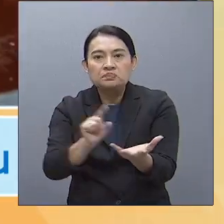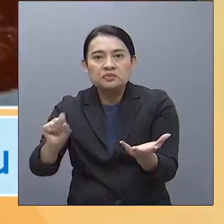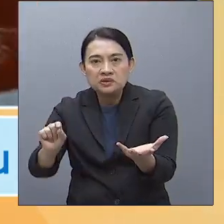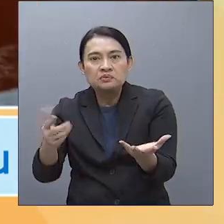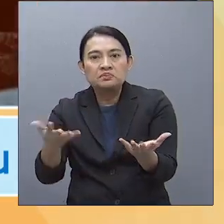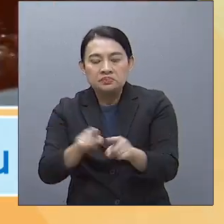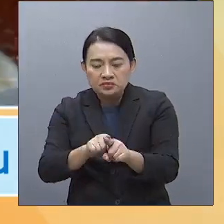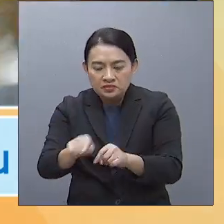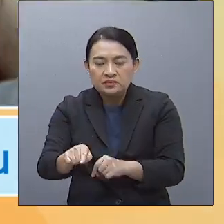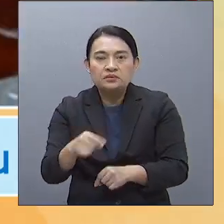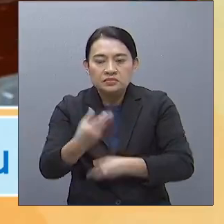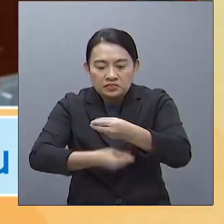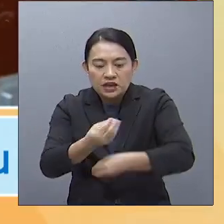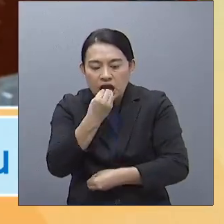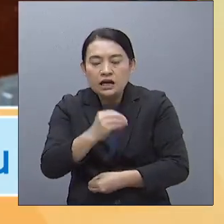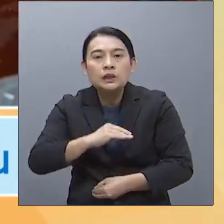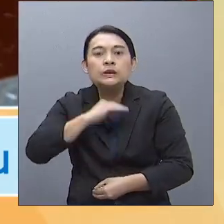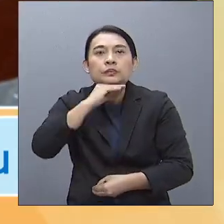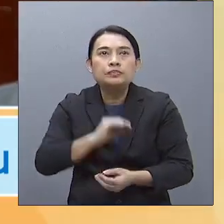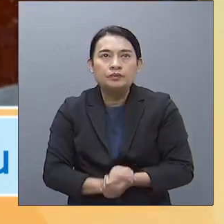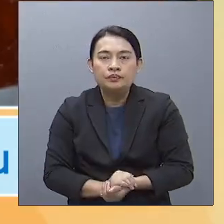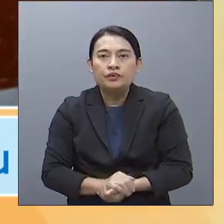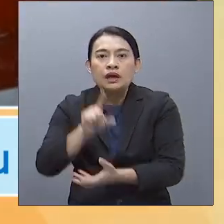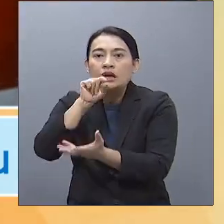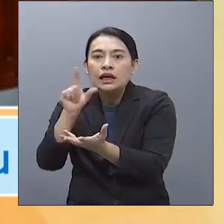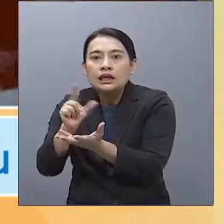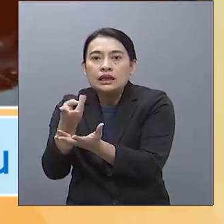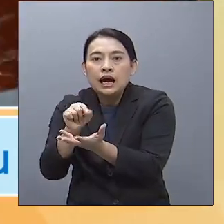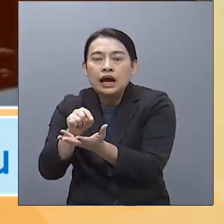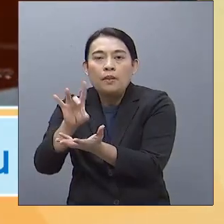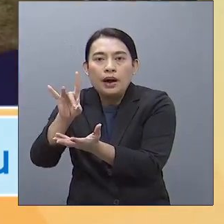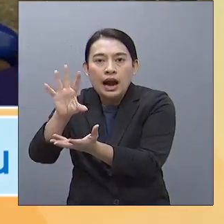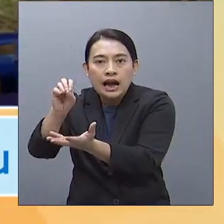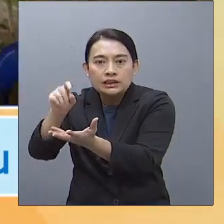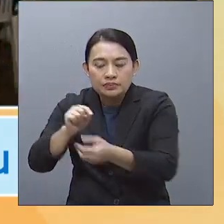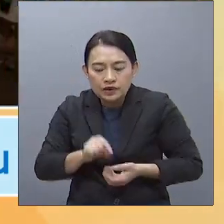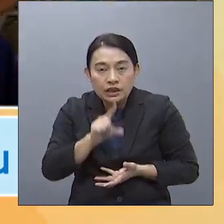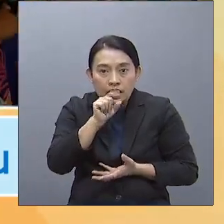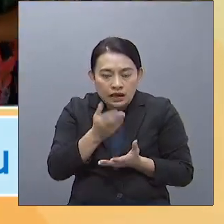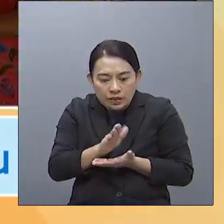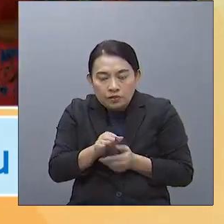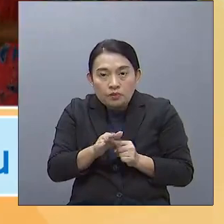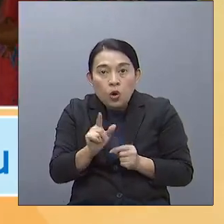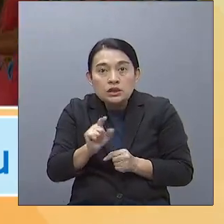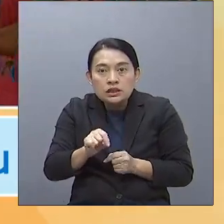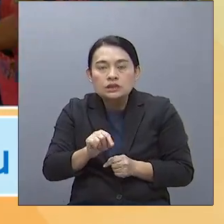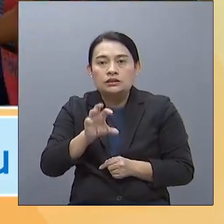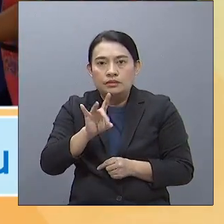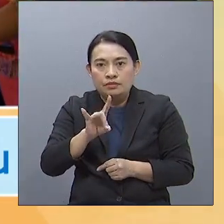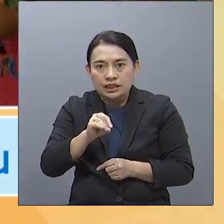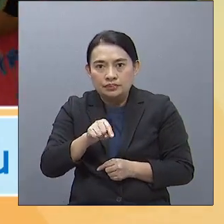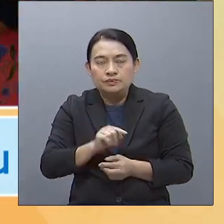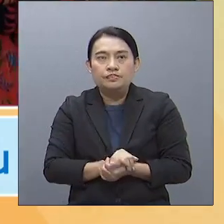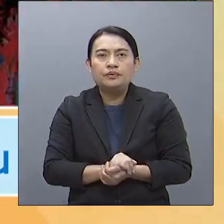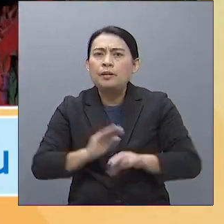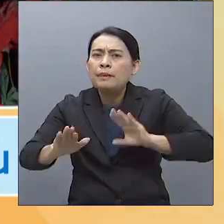มันหมกอ่ะ ใช่แต่ถ้าข้าวหมกไก่เนี่ย50บาทแต่ถ้าเป็นไก่หมก80บาทเองคุณผู้ชมอย่างที่น้องยุ้ยบอกลอยกระทงอีกครั้งปลายเดือนนะคะปลายเดือนพฤ